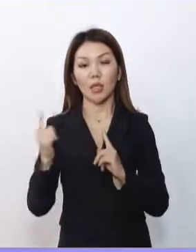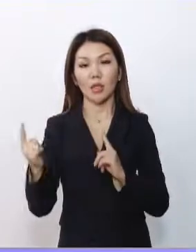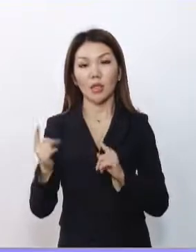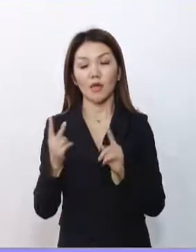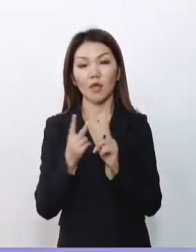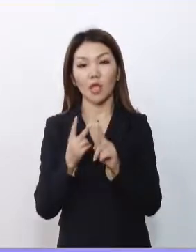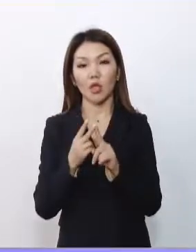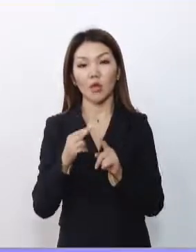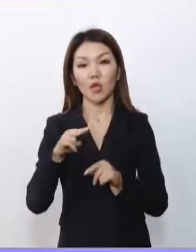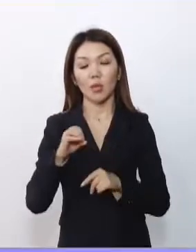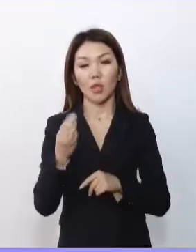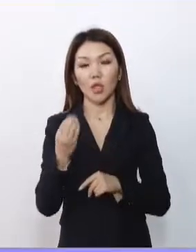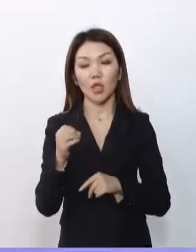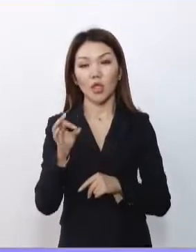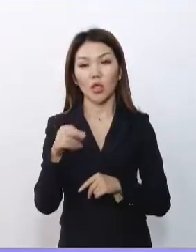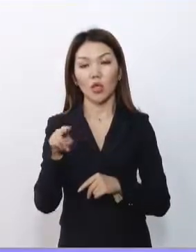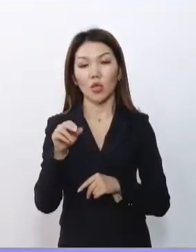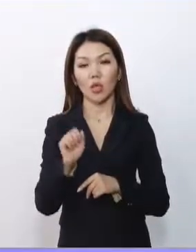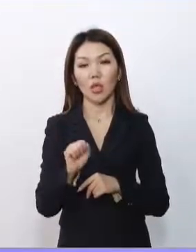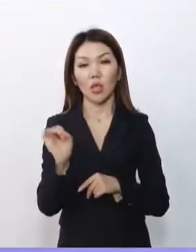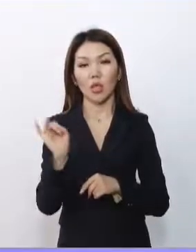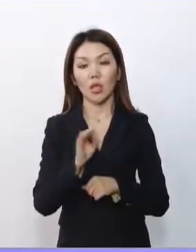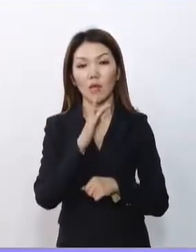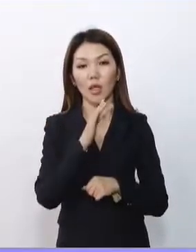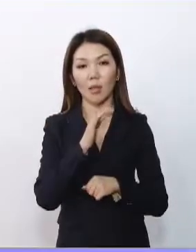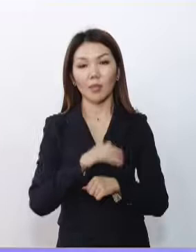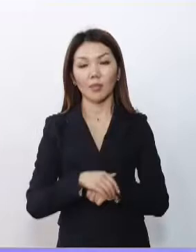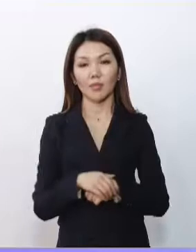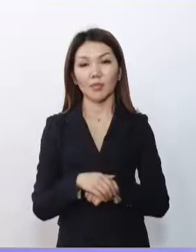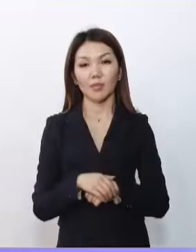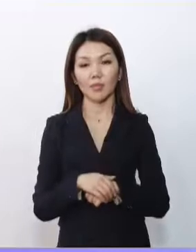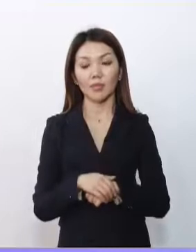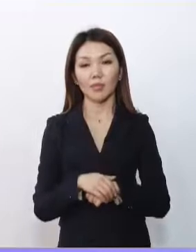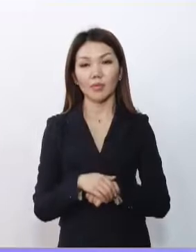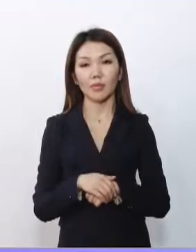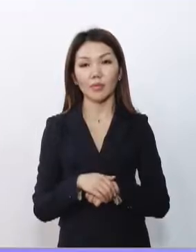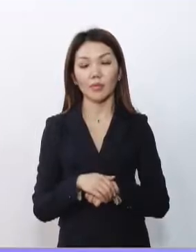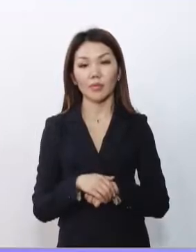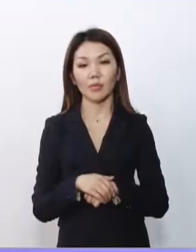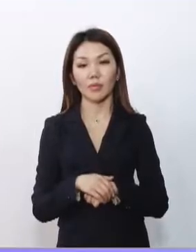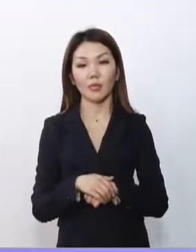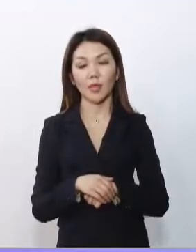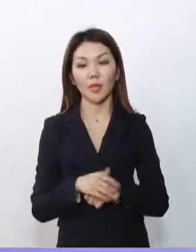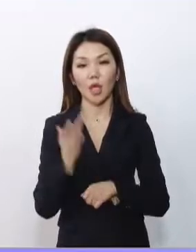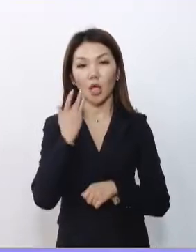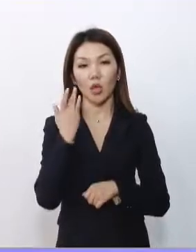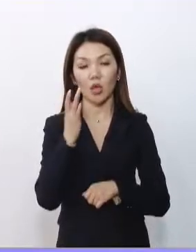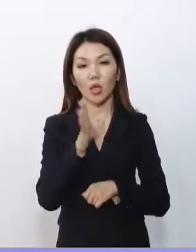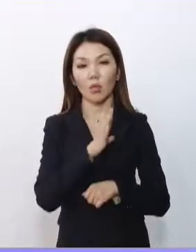2 пешехода и время проведенное и путей